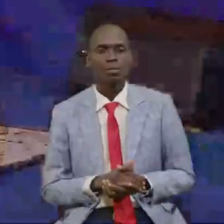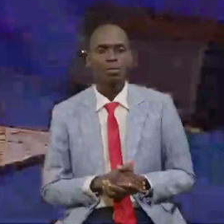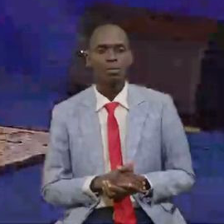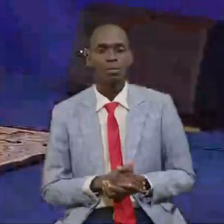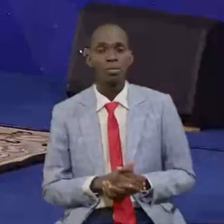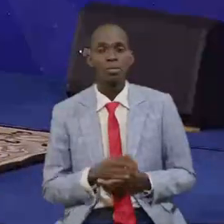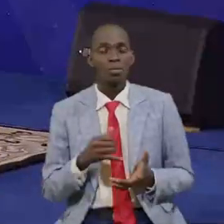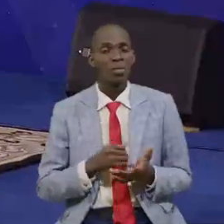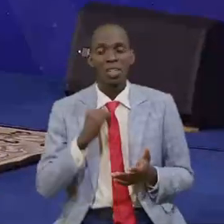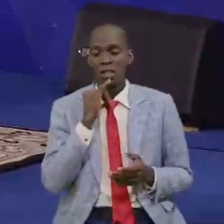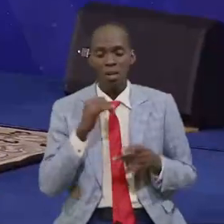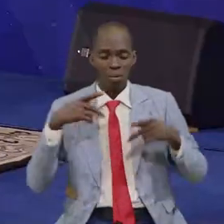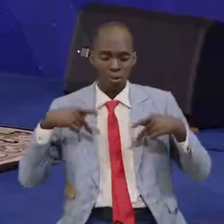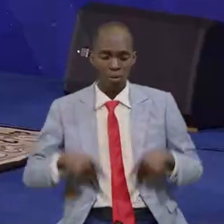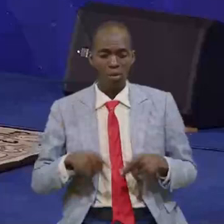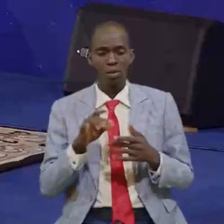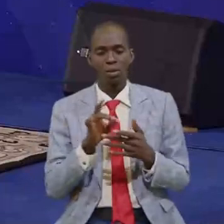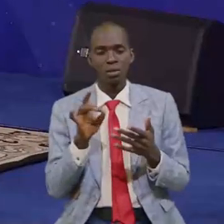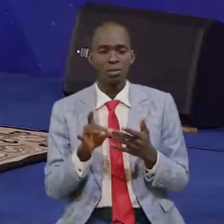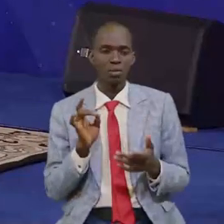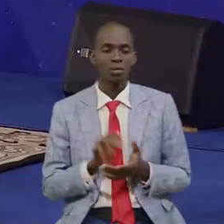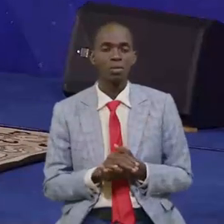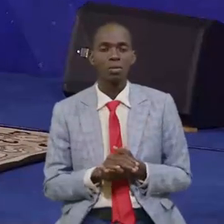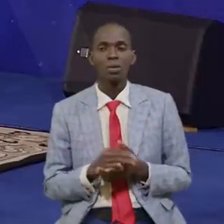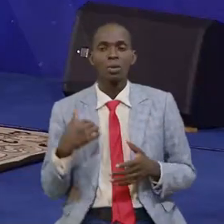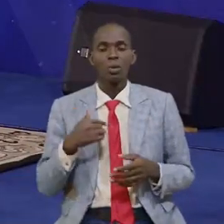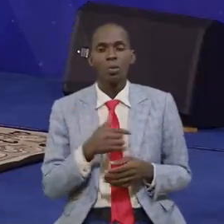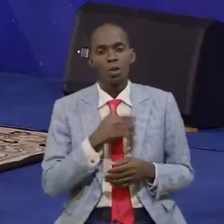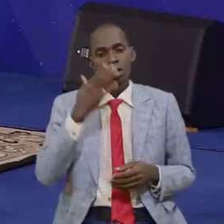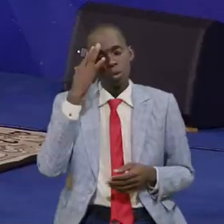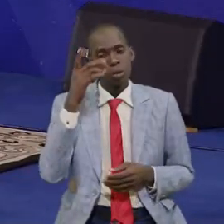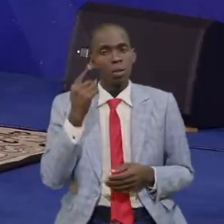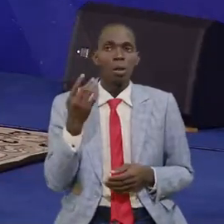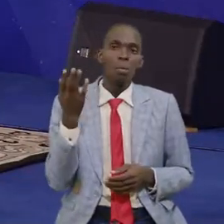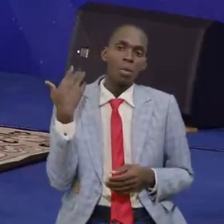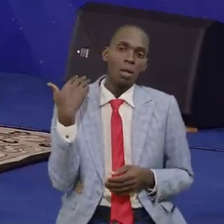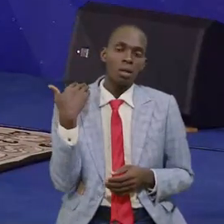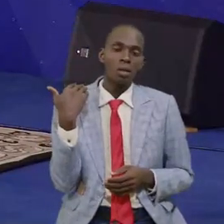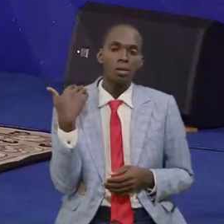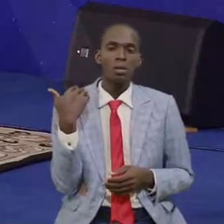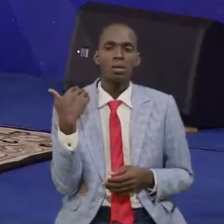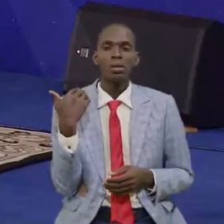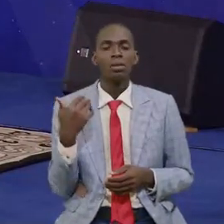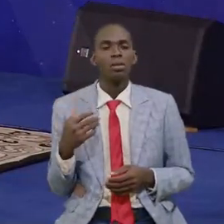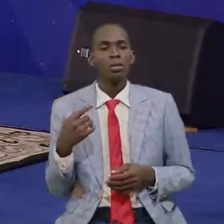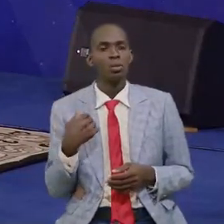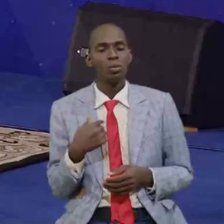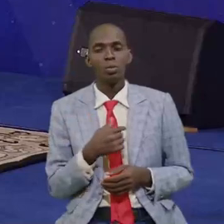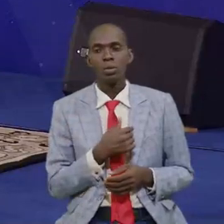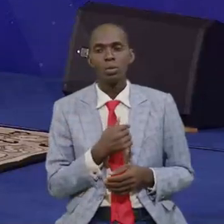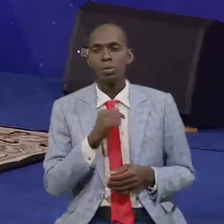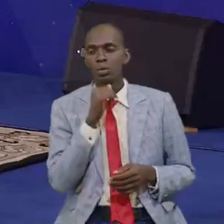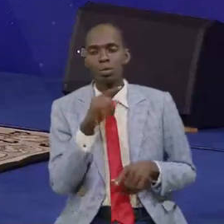C'est un choix personnel. C'est un choix personnel. Nous connaissons le chemin qui